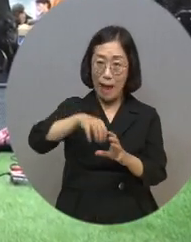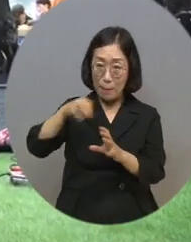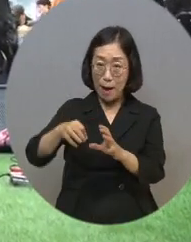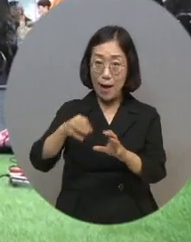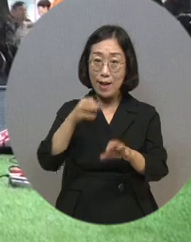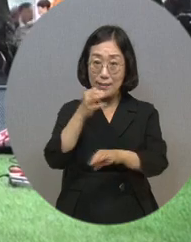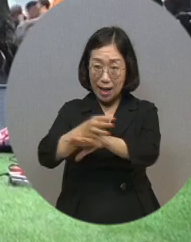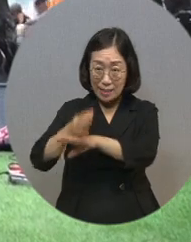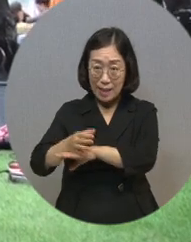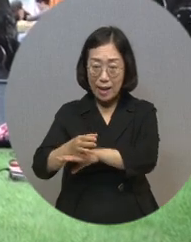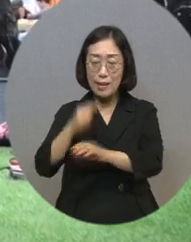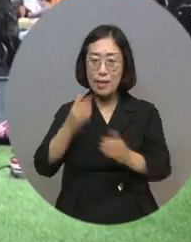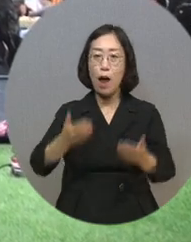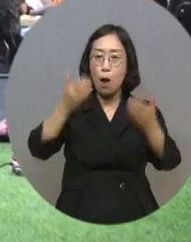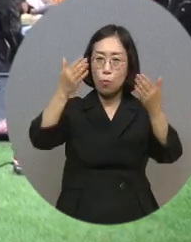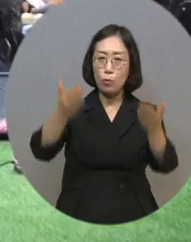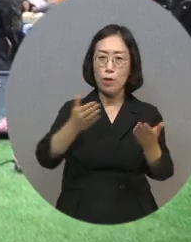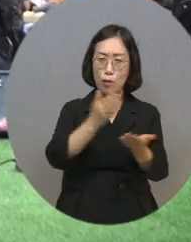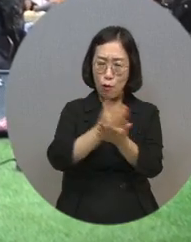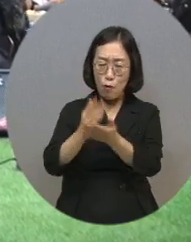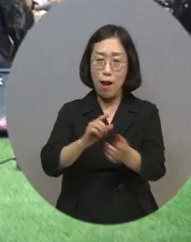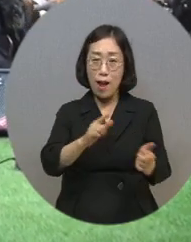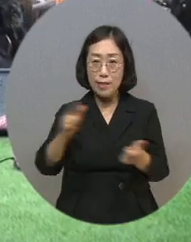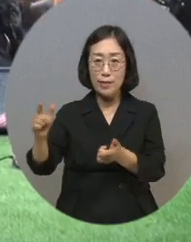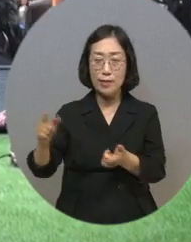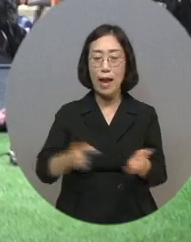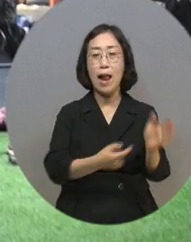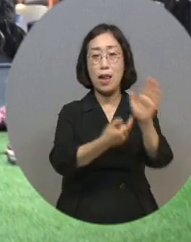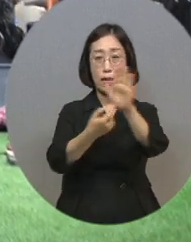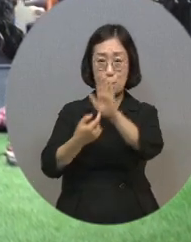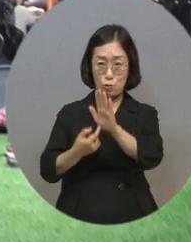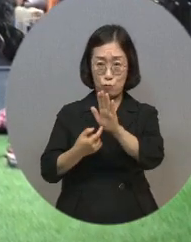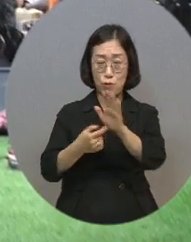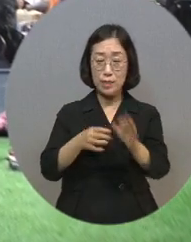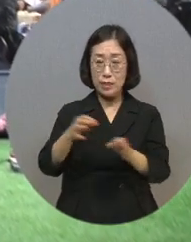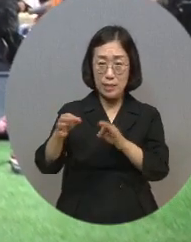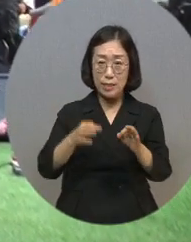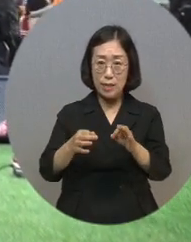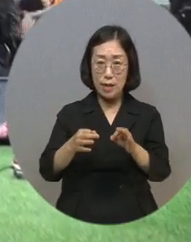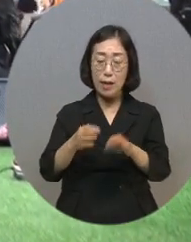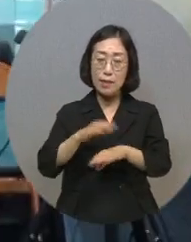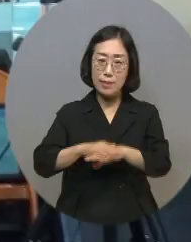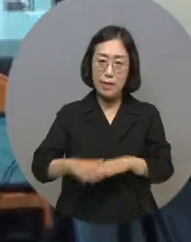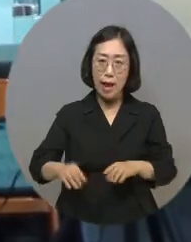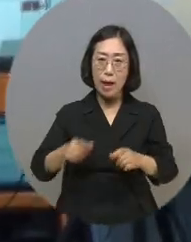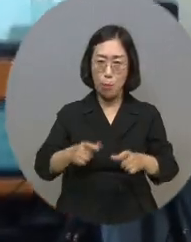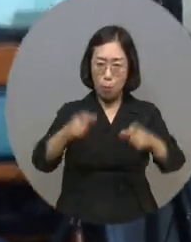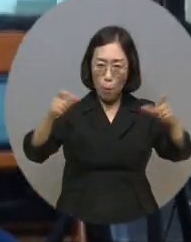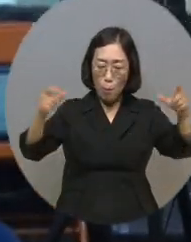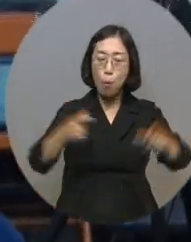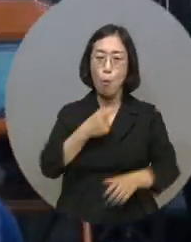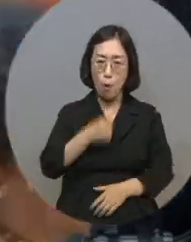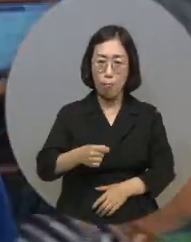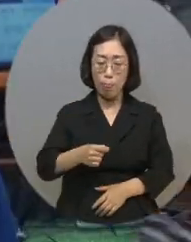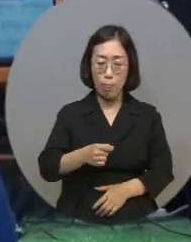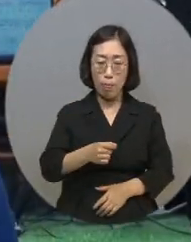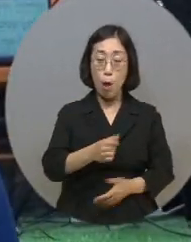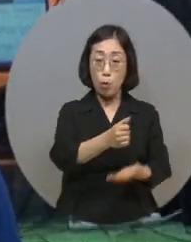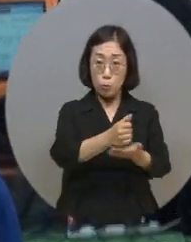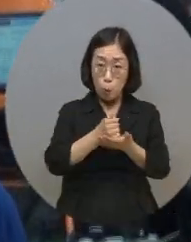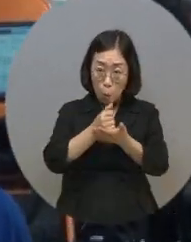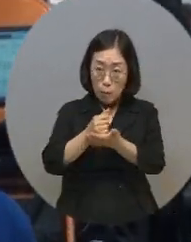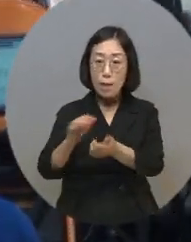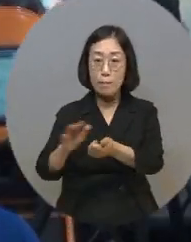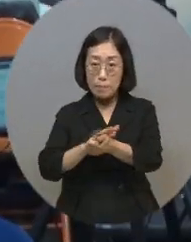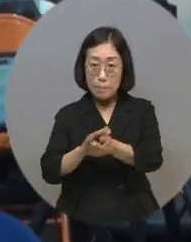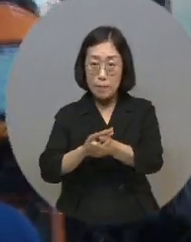전하며 자원봉사의 다양함을 알리고 지역경제의 중심인 시장의 활성화를 꾀하고 있습니다. 점포에서는 손님을 맞으며 장을 보러